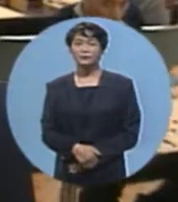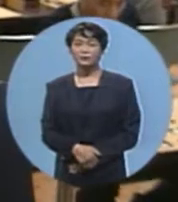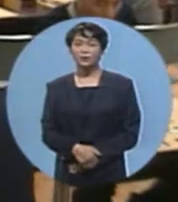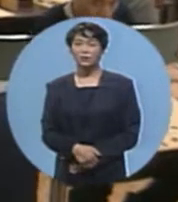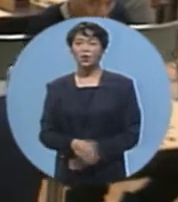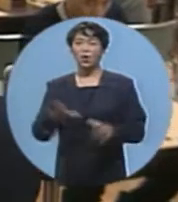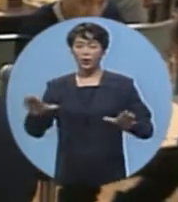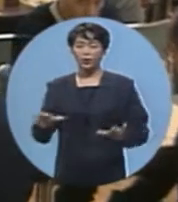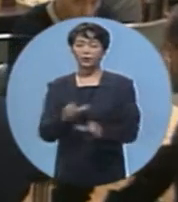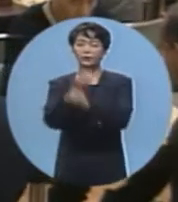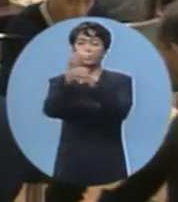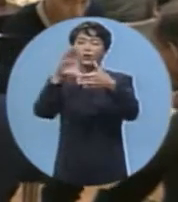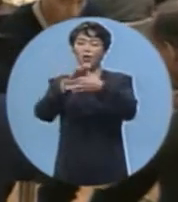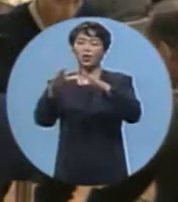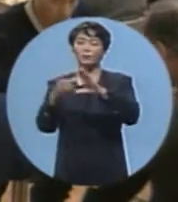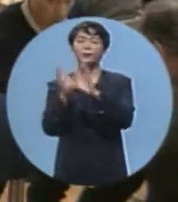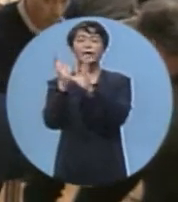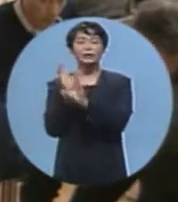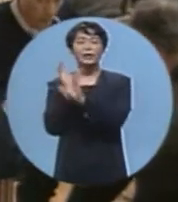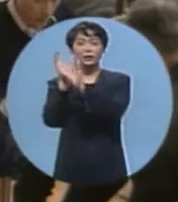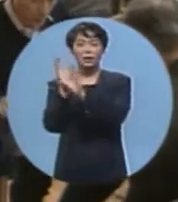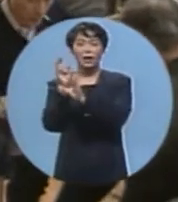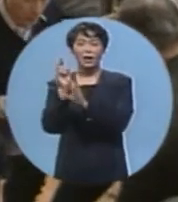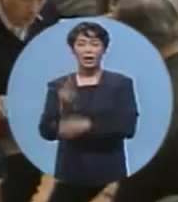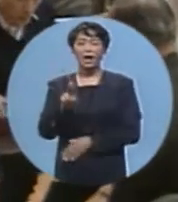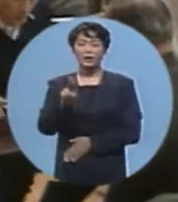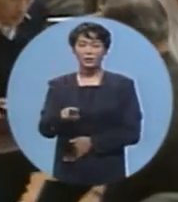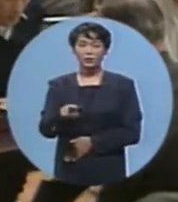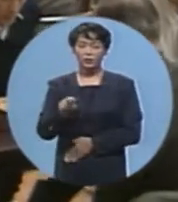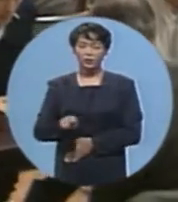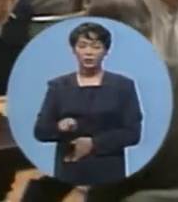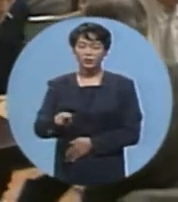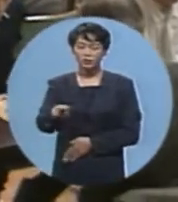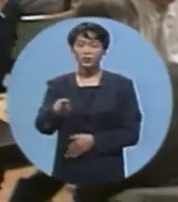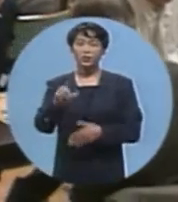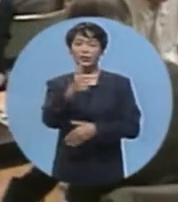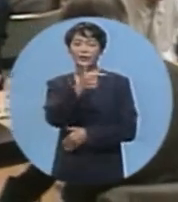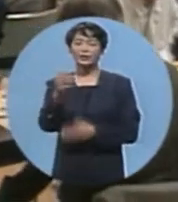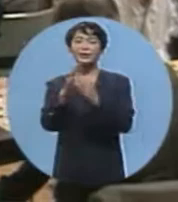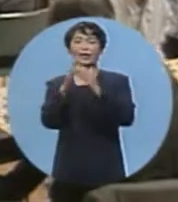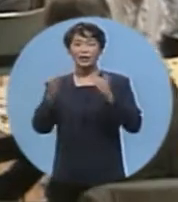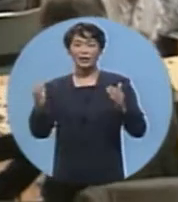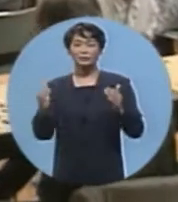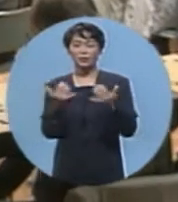この総合文化祭では囲碁将棋大会にも大勢の区民が参加しております。